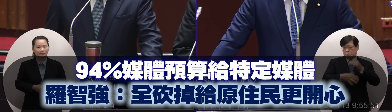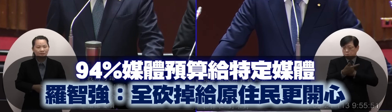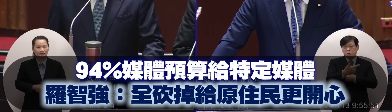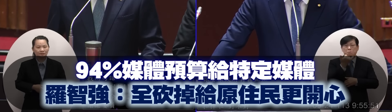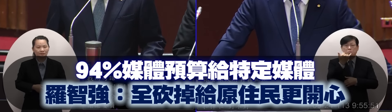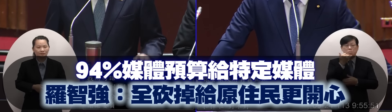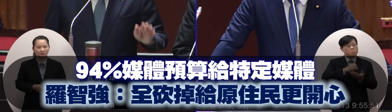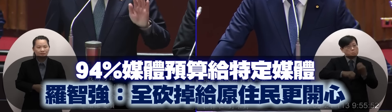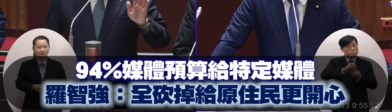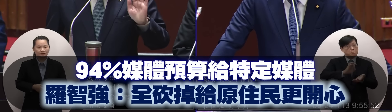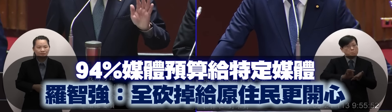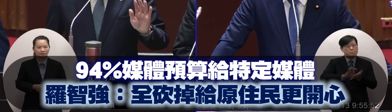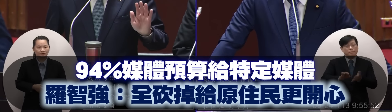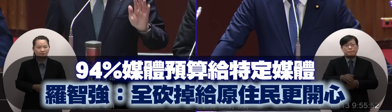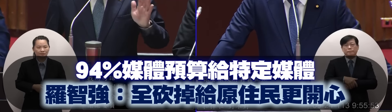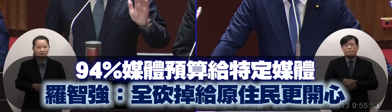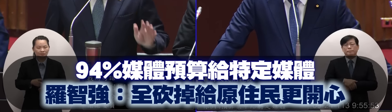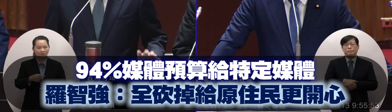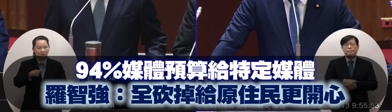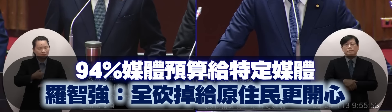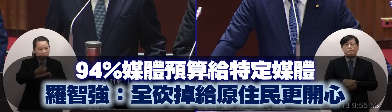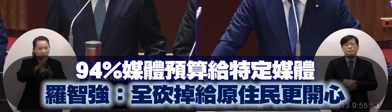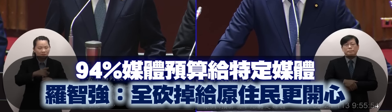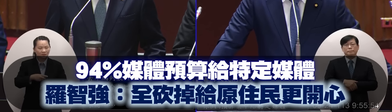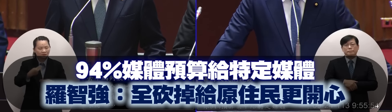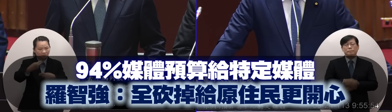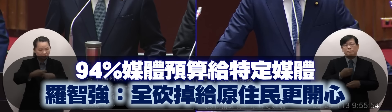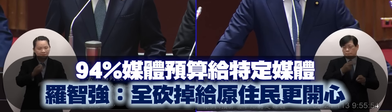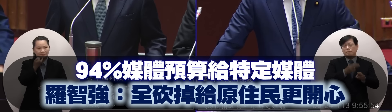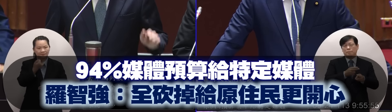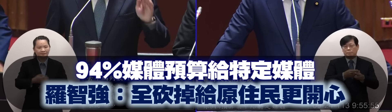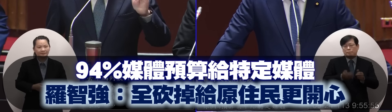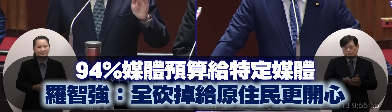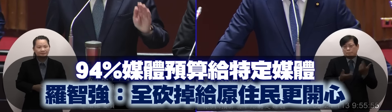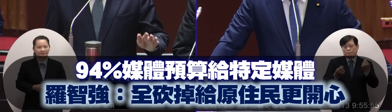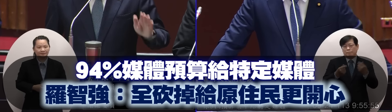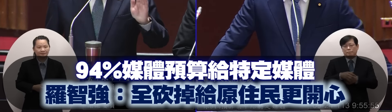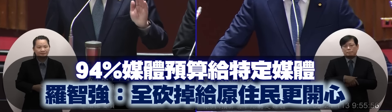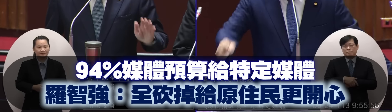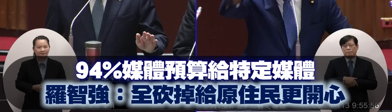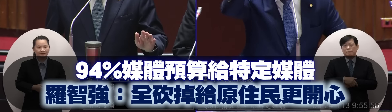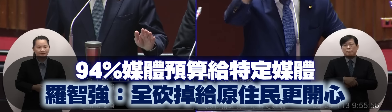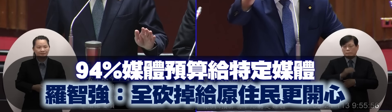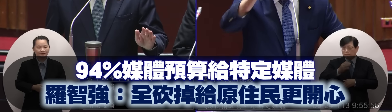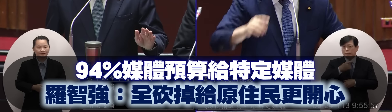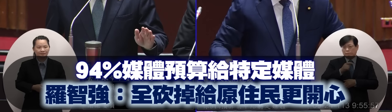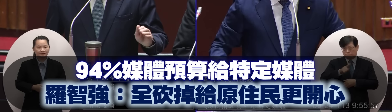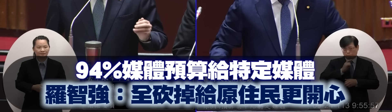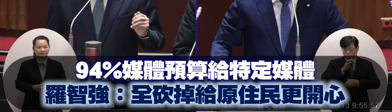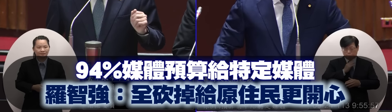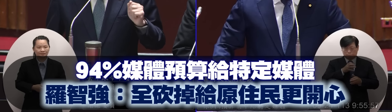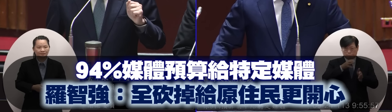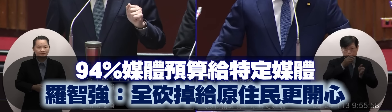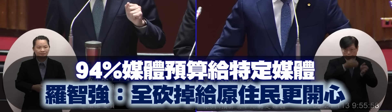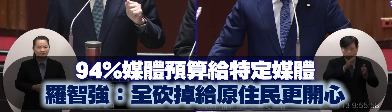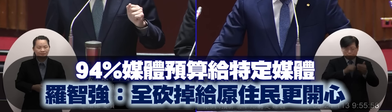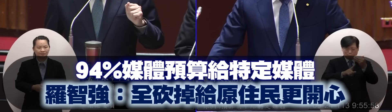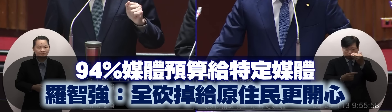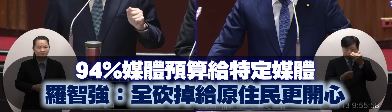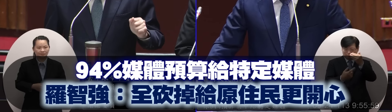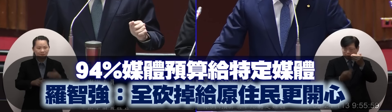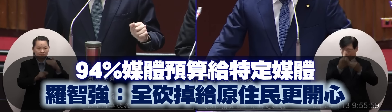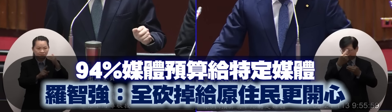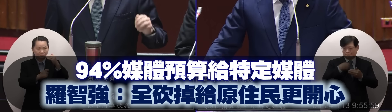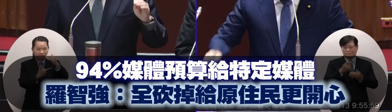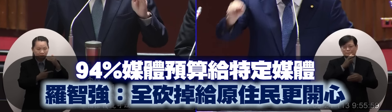你会不会好好运用？ 谢谢，你不用尊敬我，你相信我就可以。 我相信你会尊敬。 那九月十六号说的话， 我只限于相信9月16号